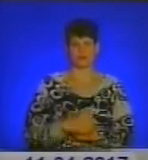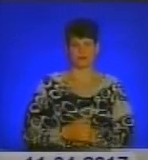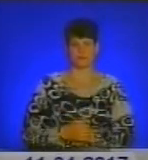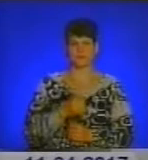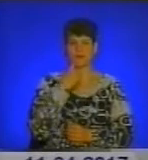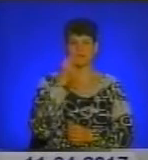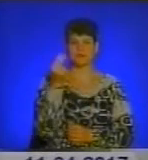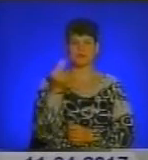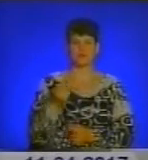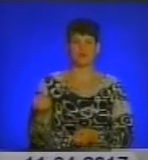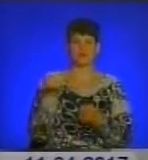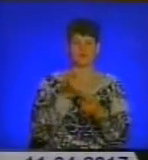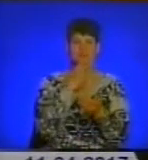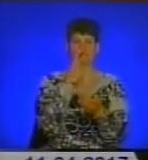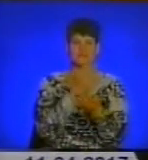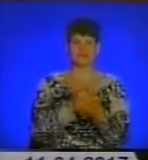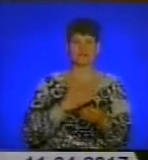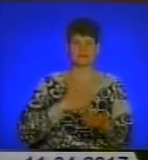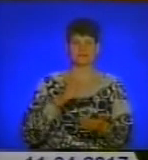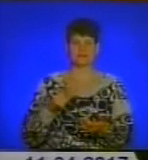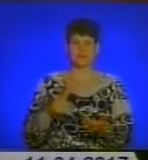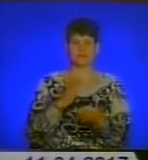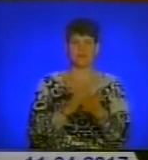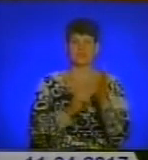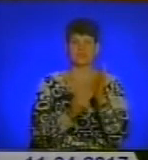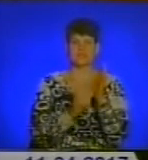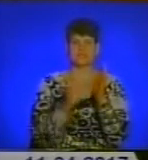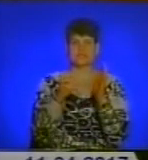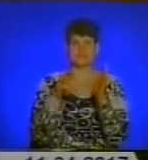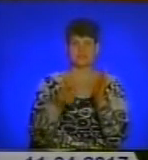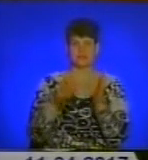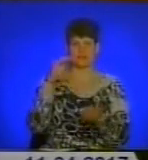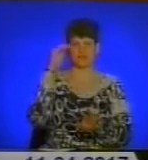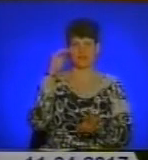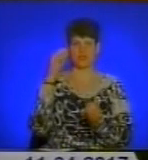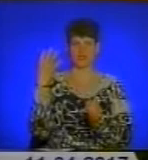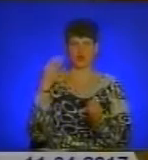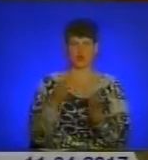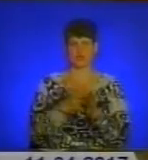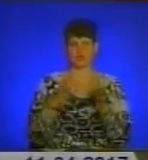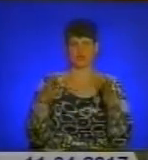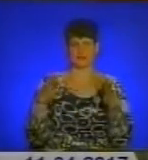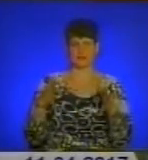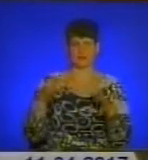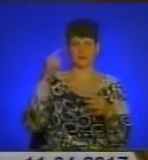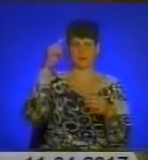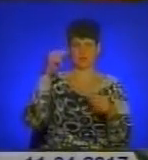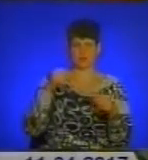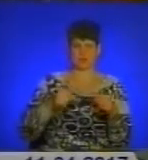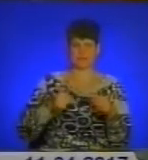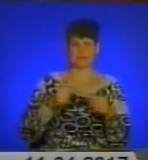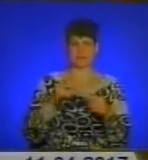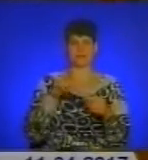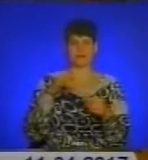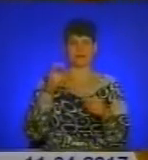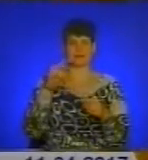Писанка, яку Тарас привіз, щоб показати нашим глядачам, має 60 сантиметрів висоти та 40 ширини. Згори і донизу розмальована